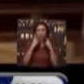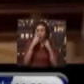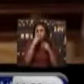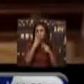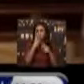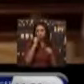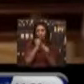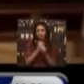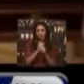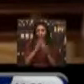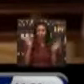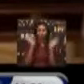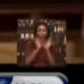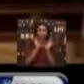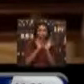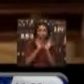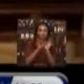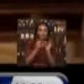جد،